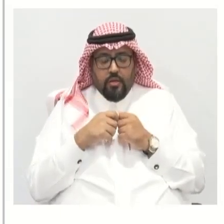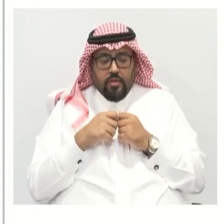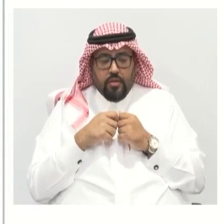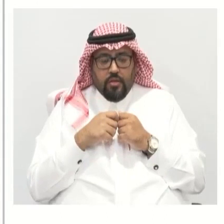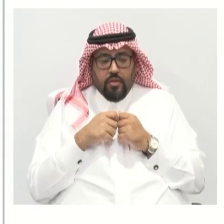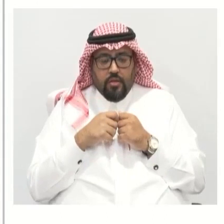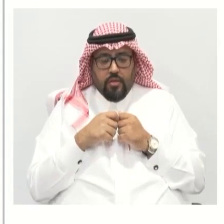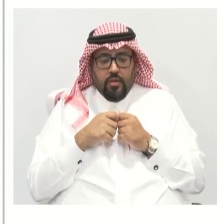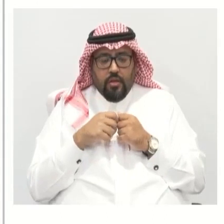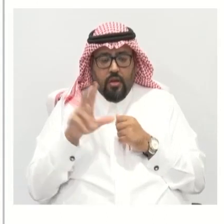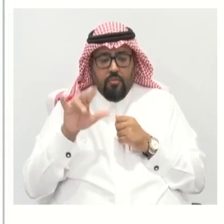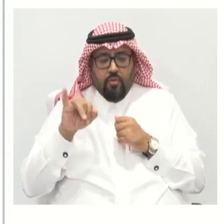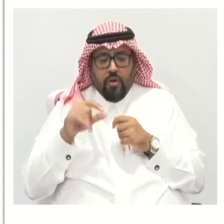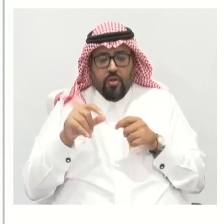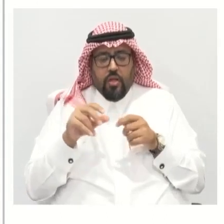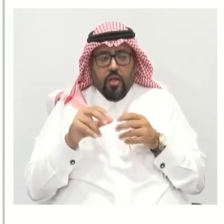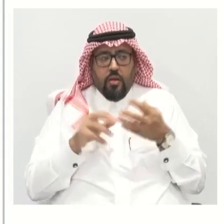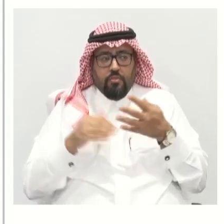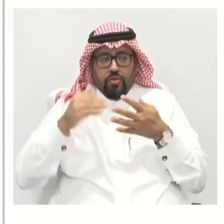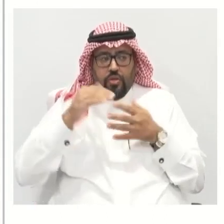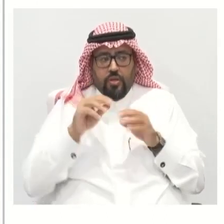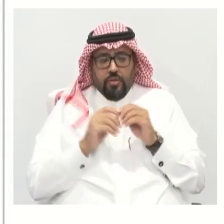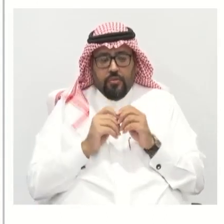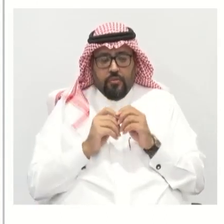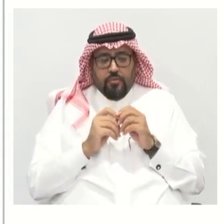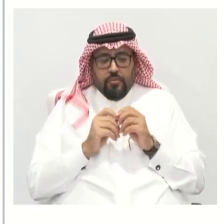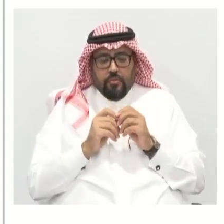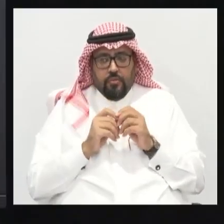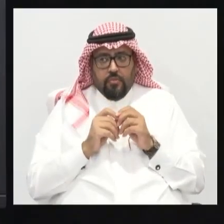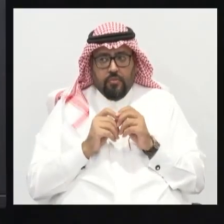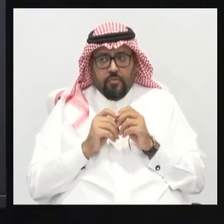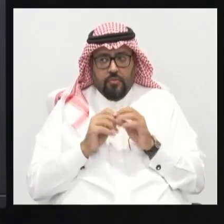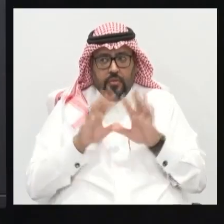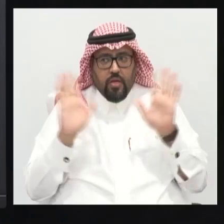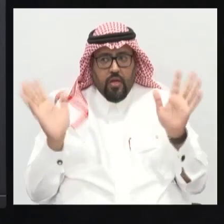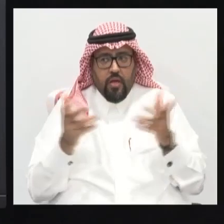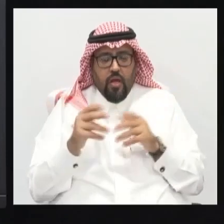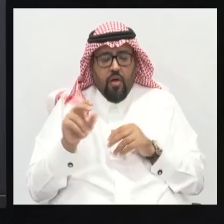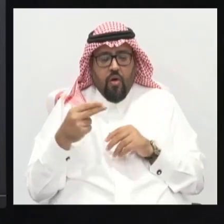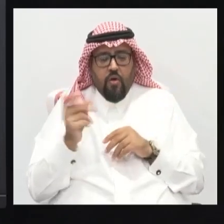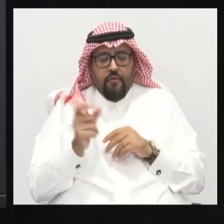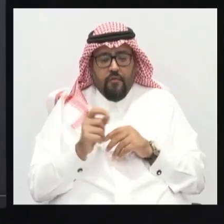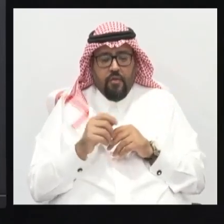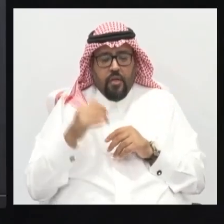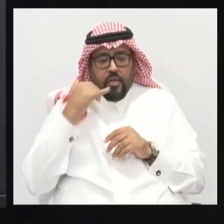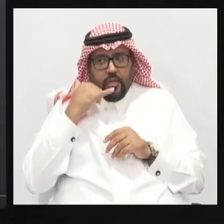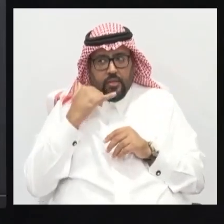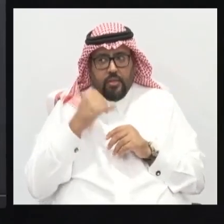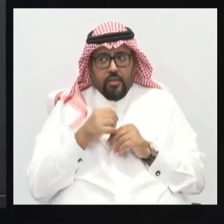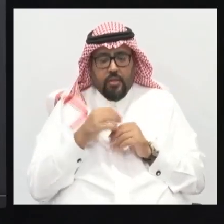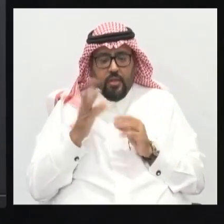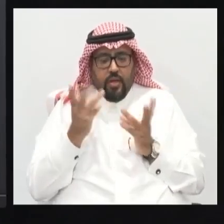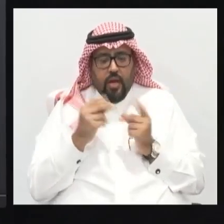وزاره الموارد البشريه والتنميه الاجتماعيه اذا اذا تعرضت ل اي عنف او ايذاء عليك الاتصال